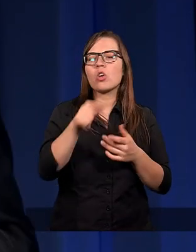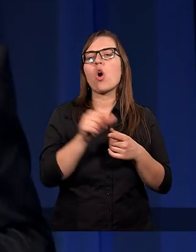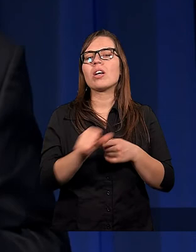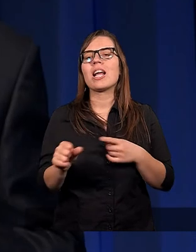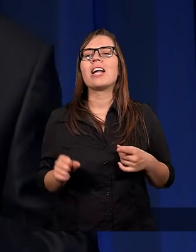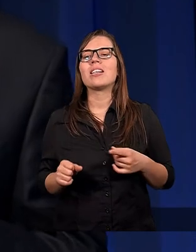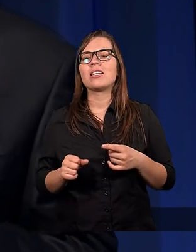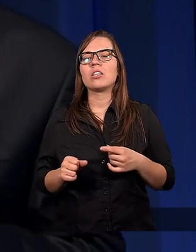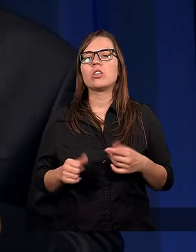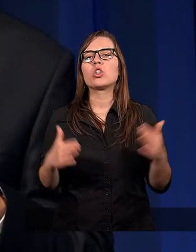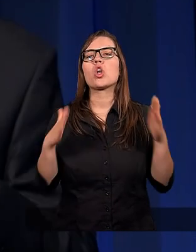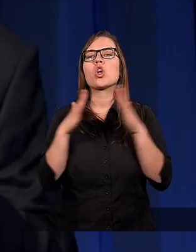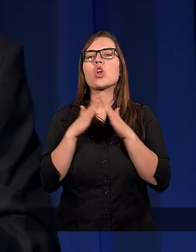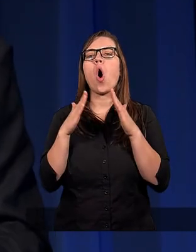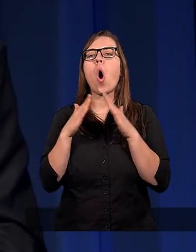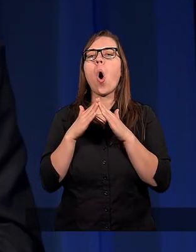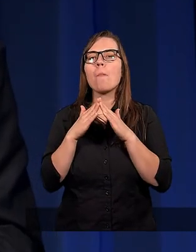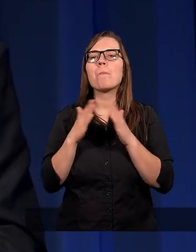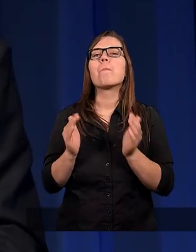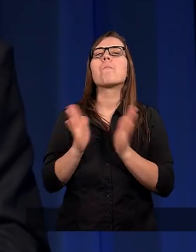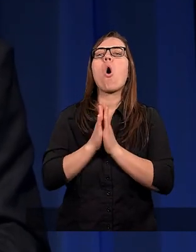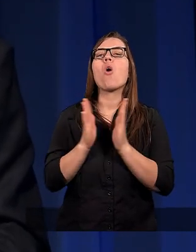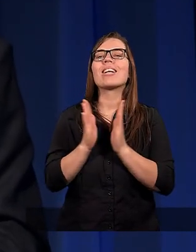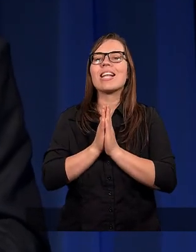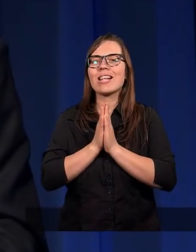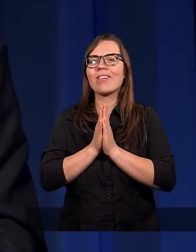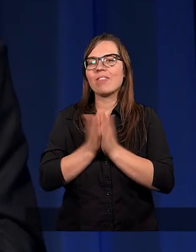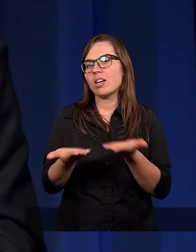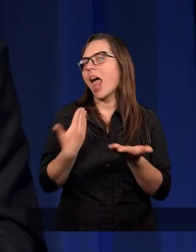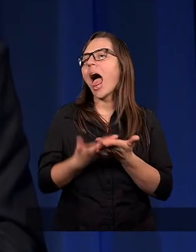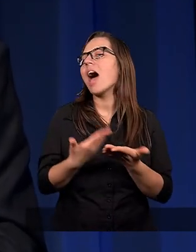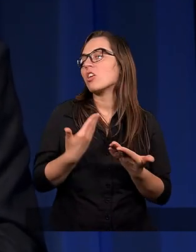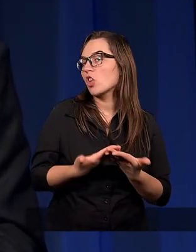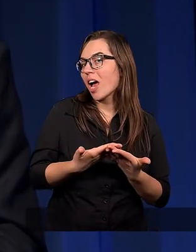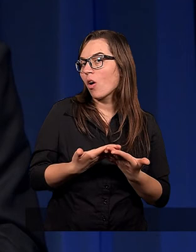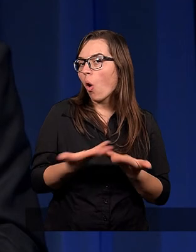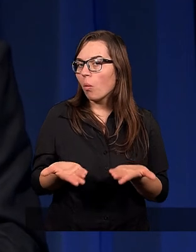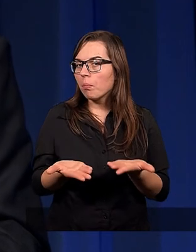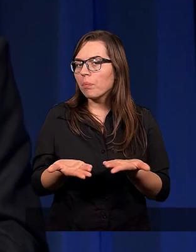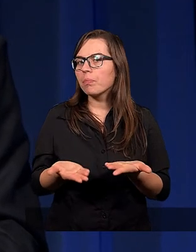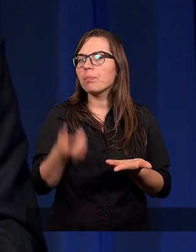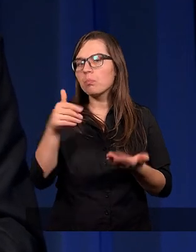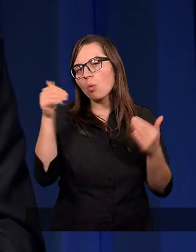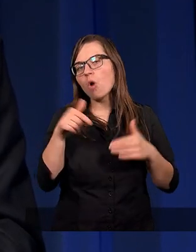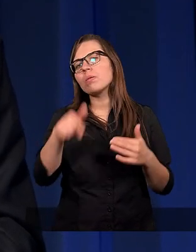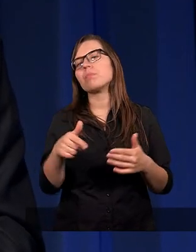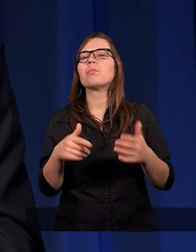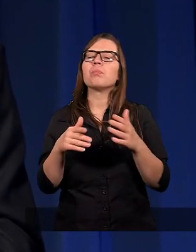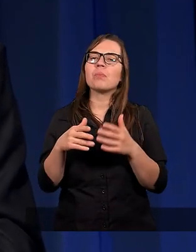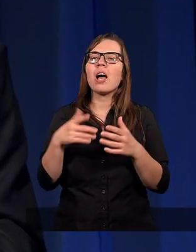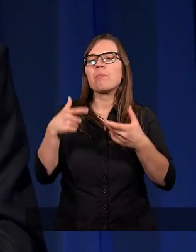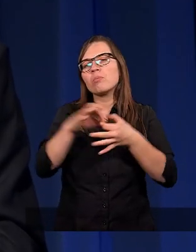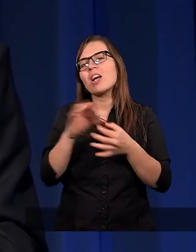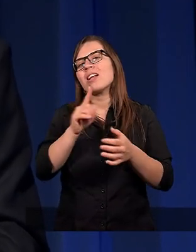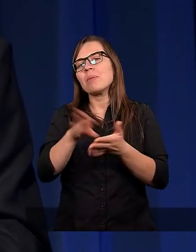to jest dom modlitwy. No, dlaczego? No możemy się nawet podeprzeć Biblią,